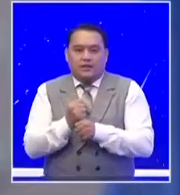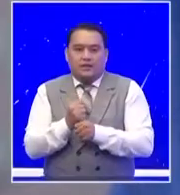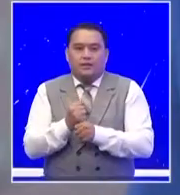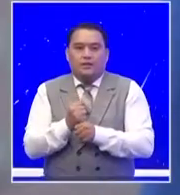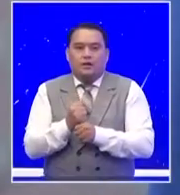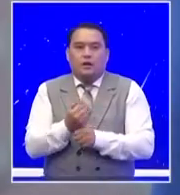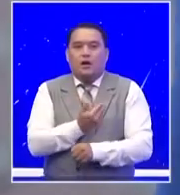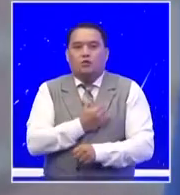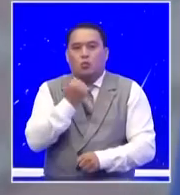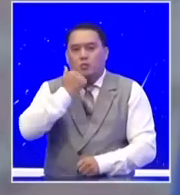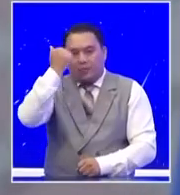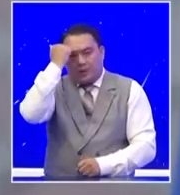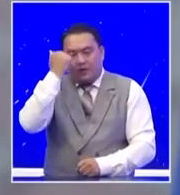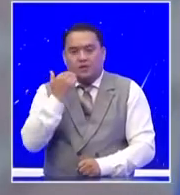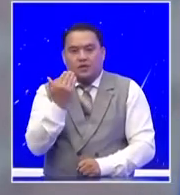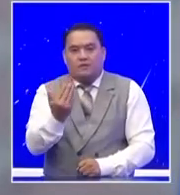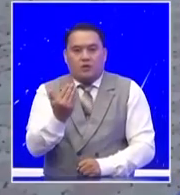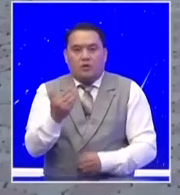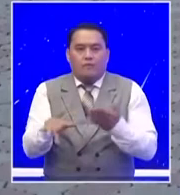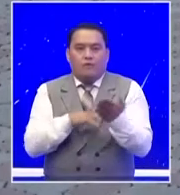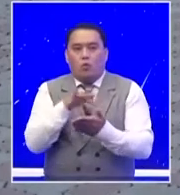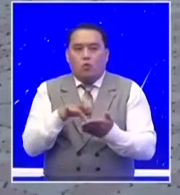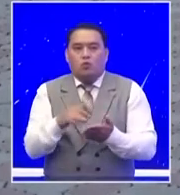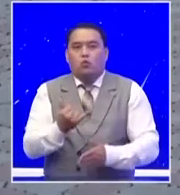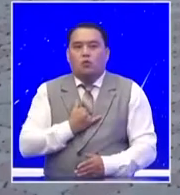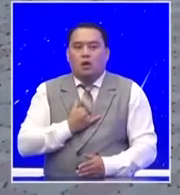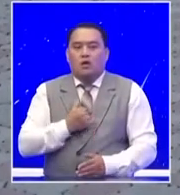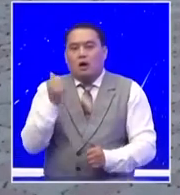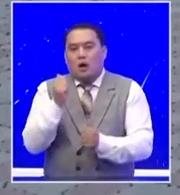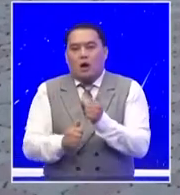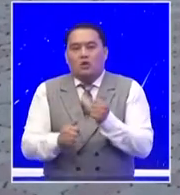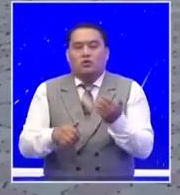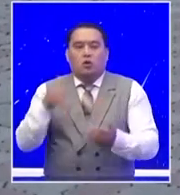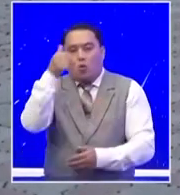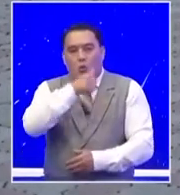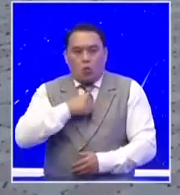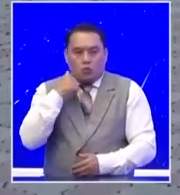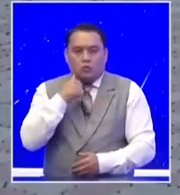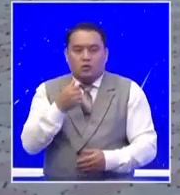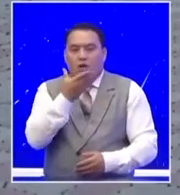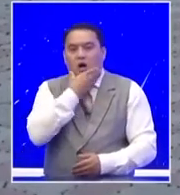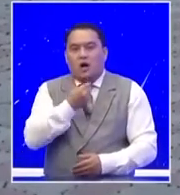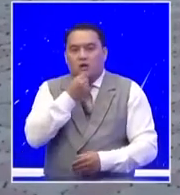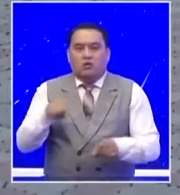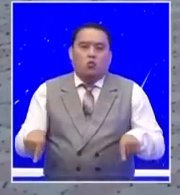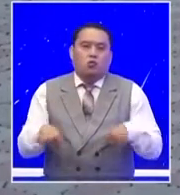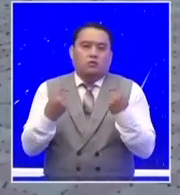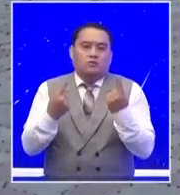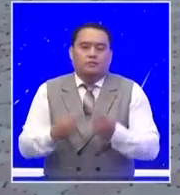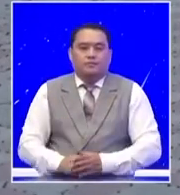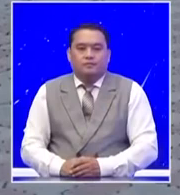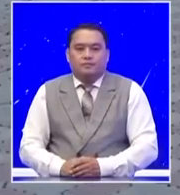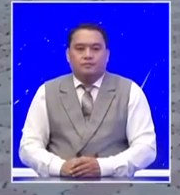И хочу его поблагодарить. И город у нас с каждым годом все краше, все уютнее